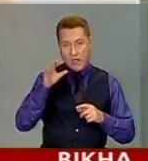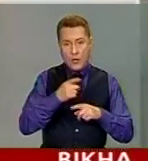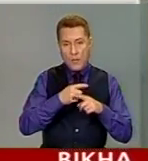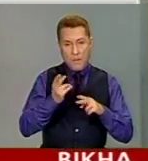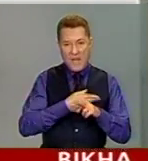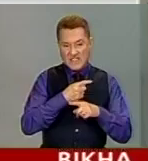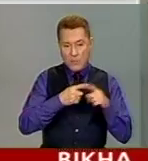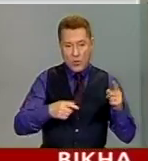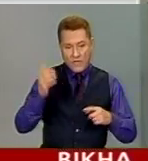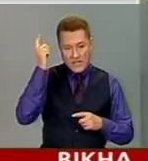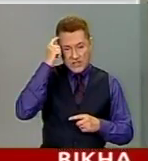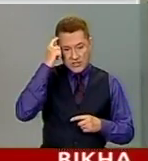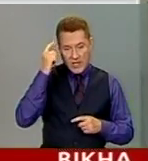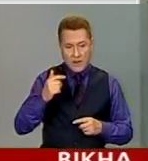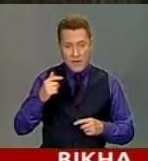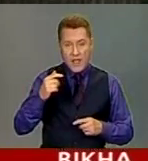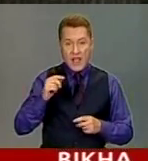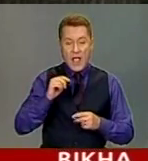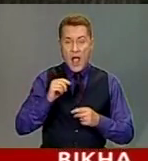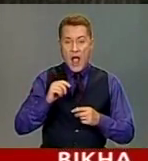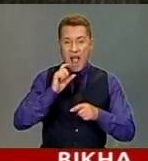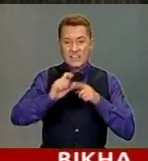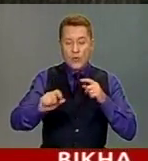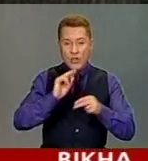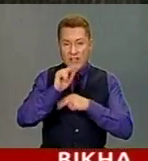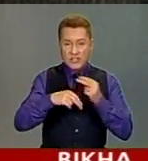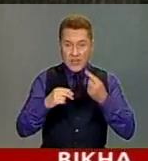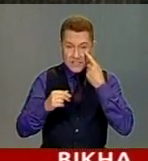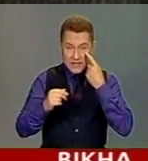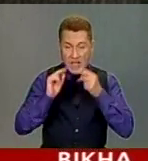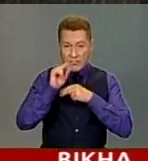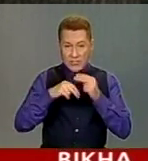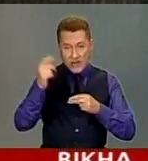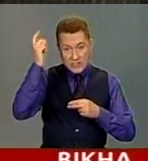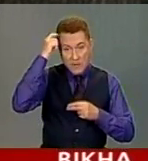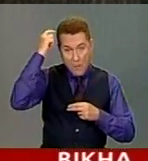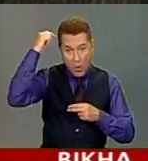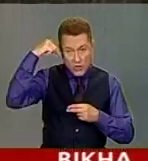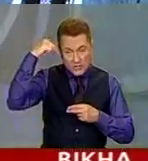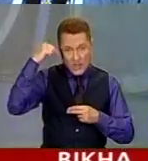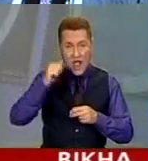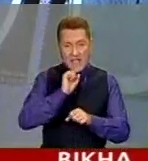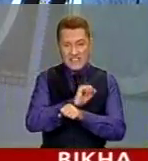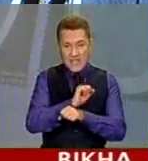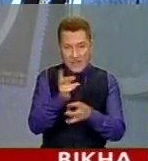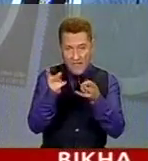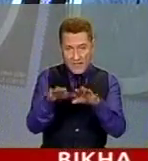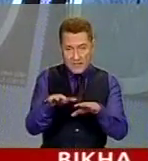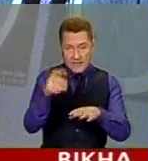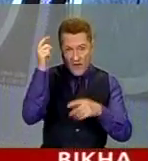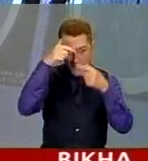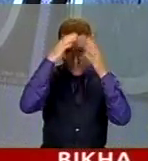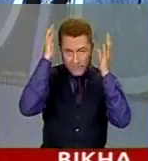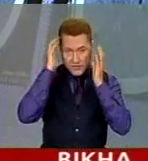половини черепа. Осколок пройшов через глаз, пройшов через мозг і зупинився в черепі. Тут він зупинився.